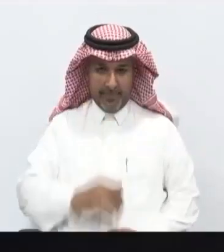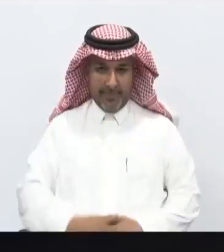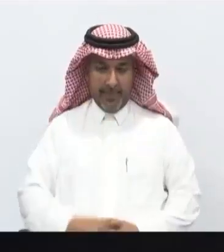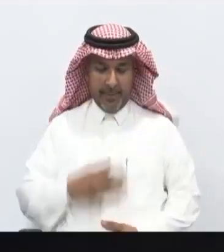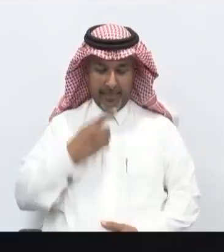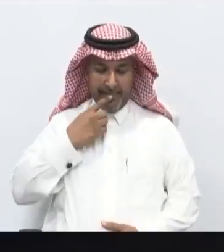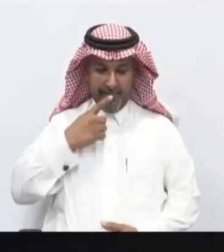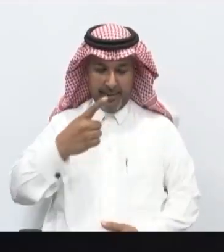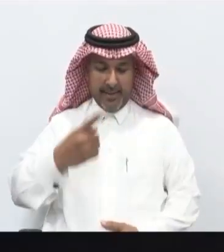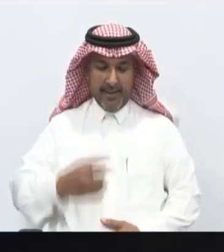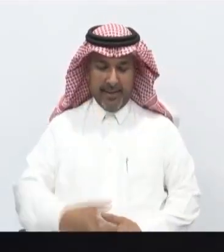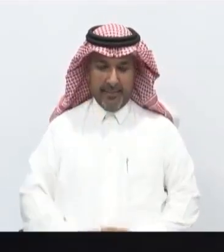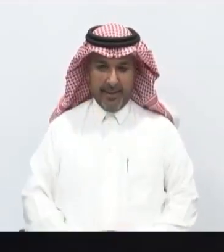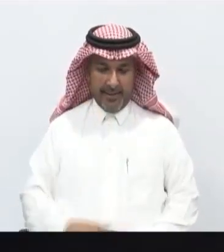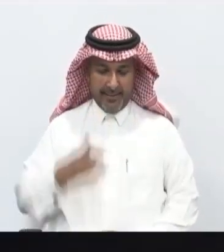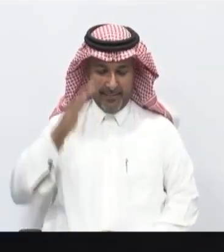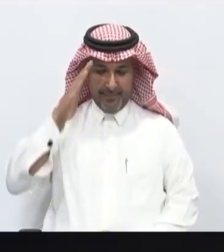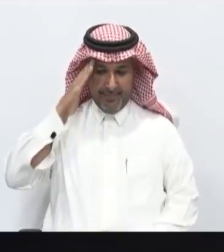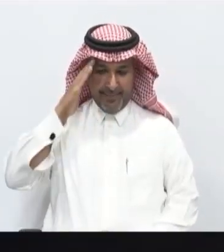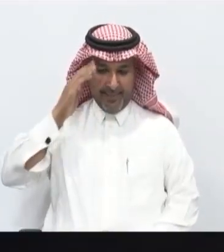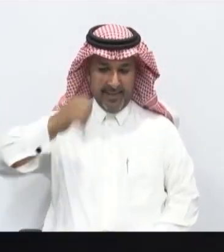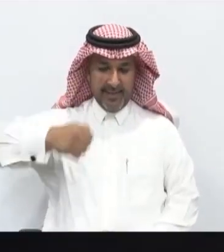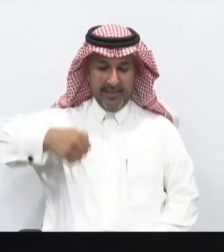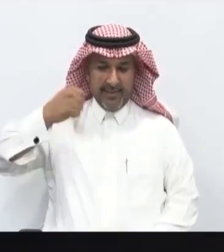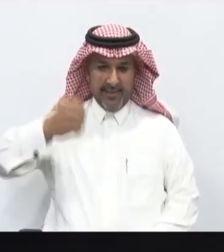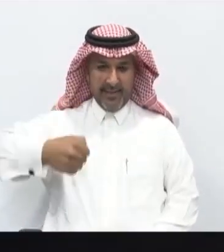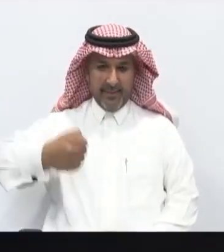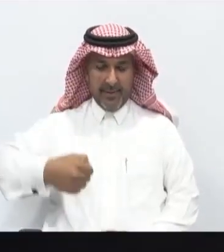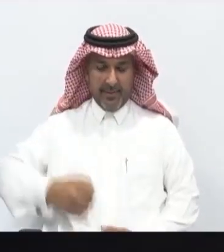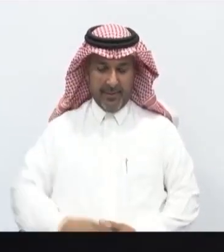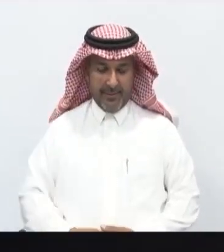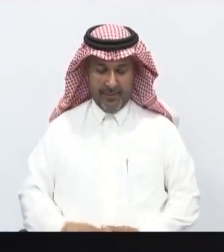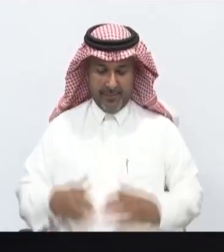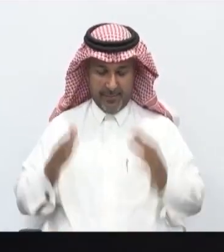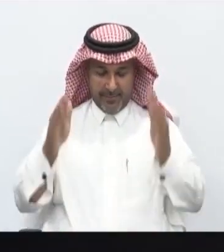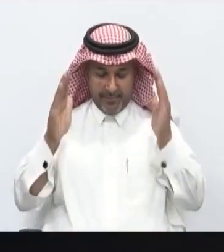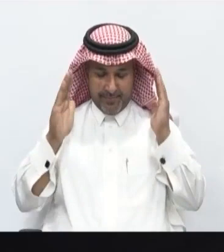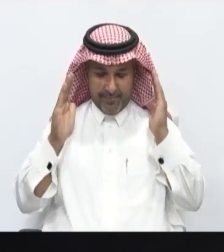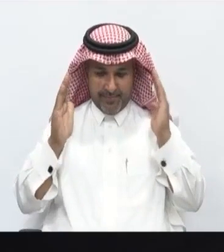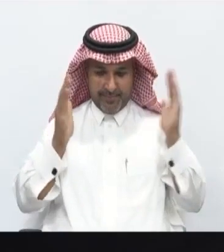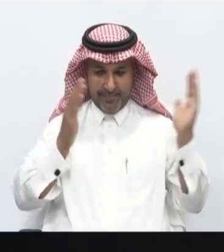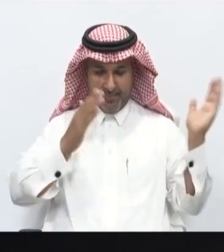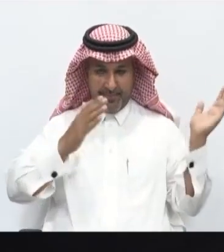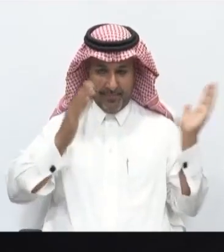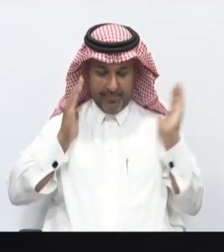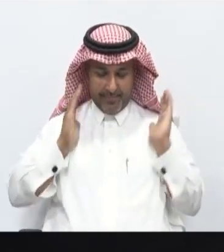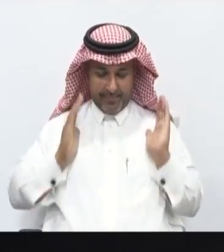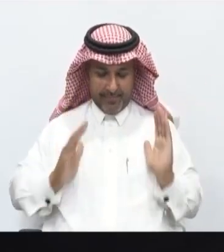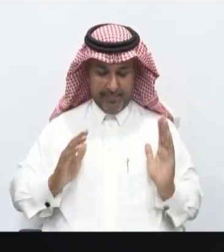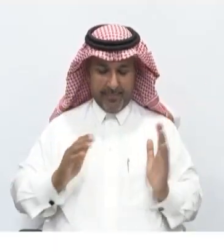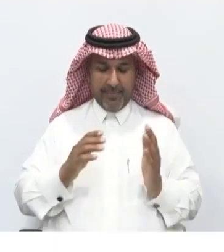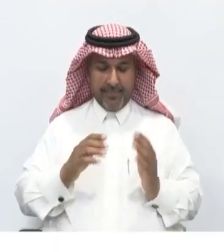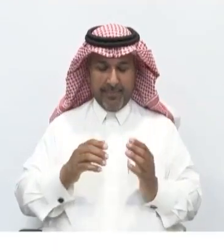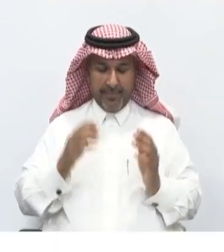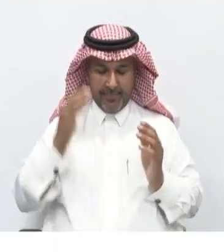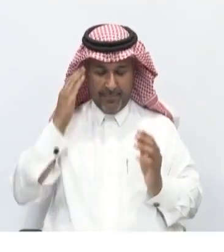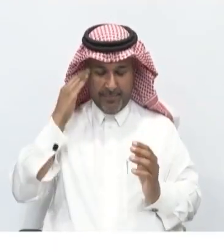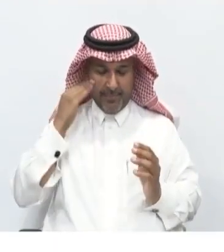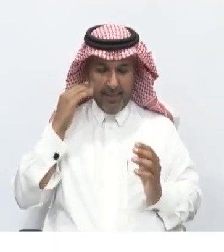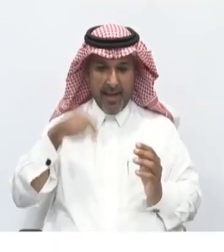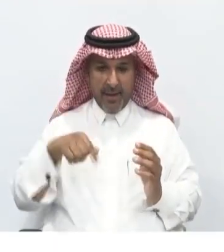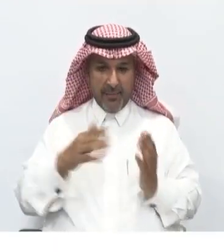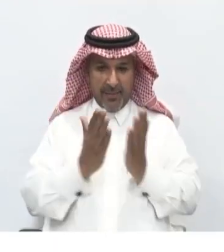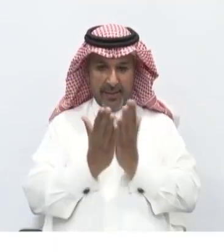بسم الله الرحمن الرحيم السلام عليكم ورحمه الله وبركاته اهلا وسهلا بكم في درس جديد من دروس الكيمياء اثنين باذن الله اليوم